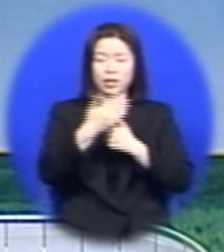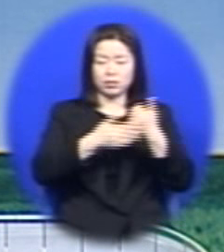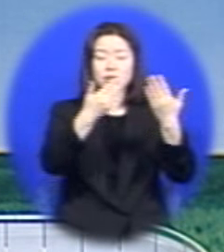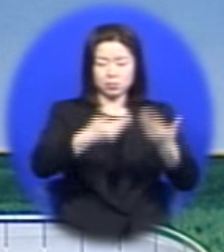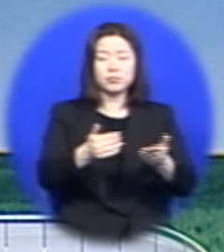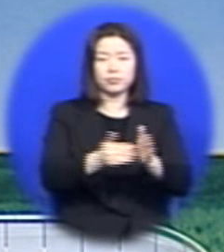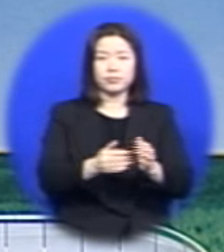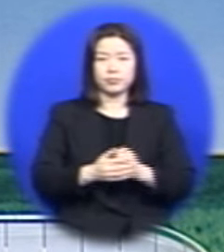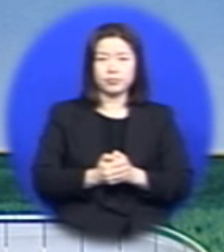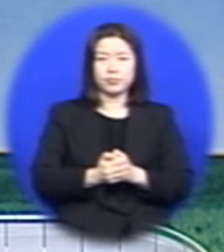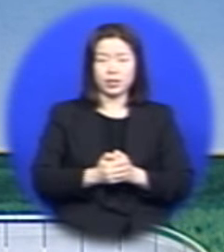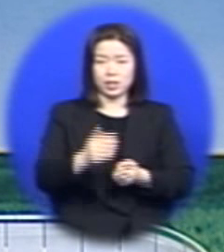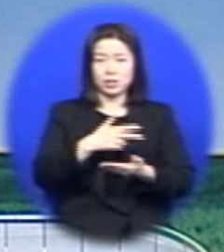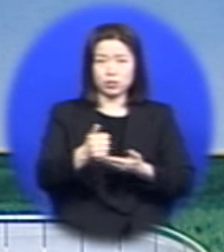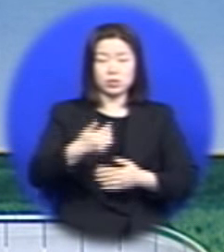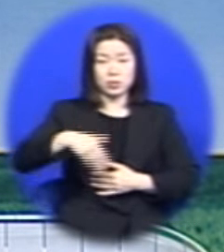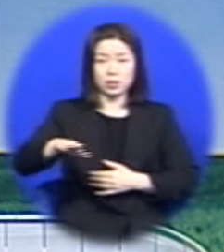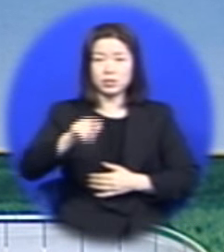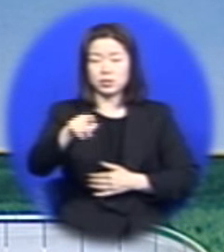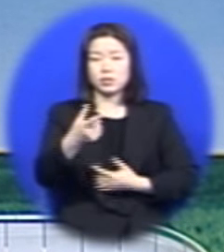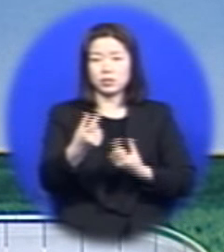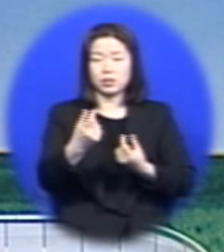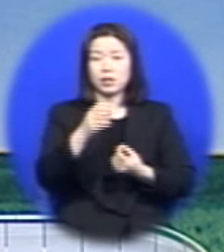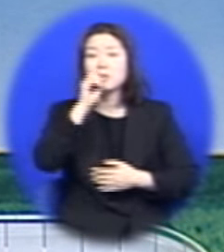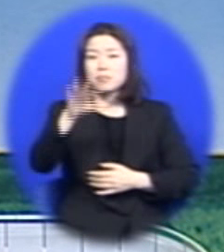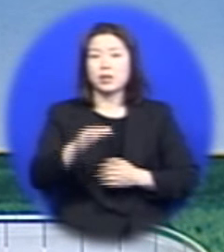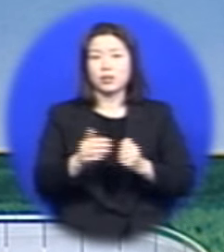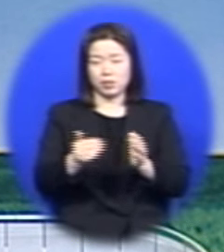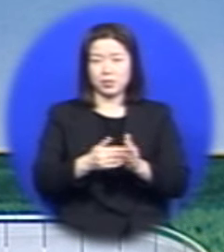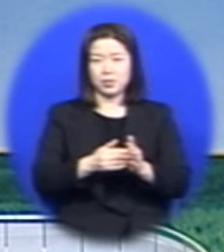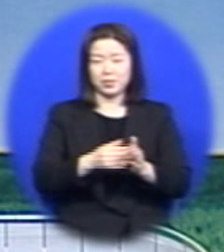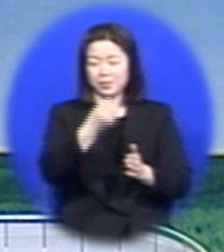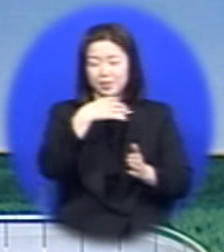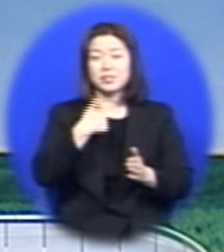받았습니다. 주님이 가서 그렇게 이야기하라고 하셨습니다. 그러시더라.